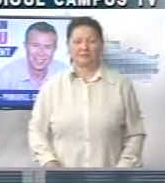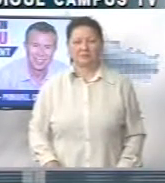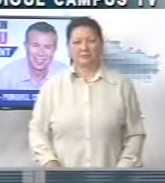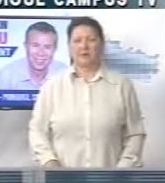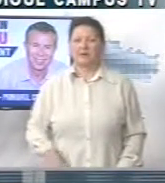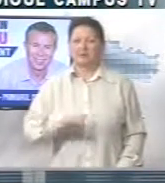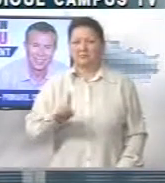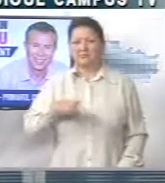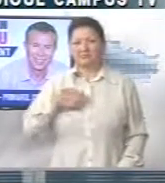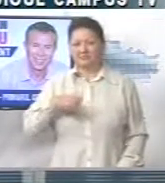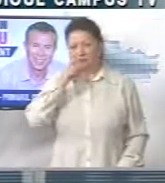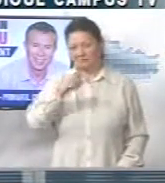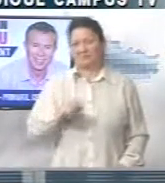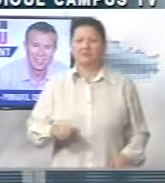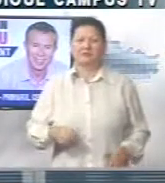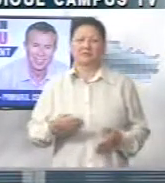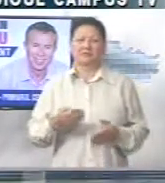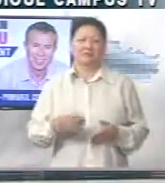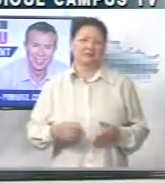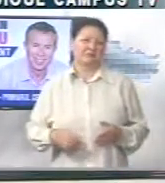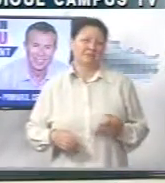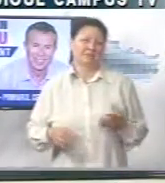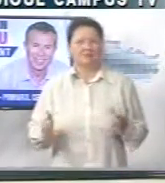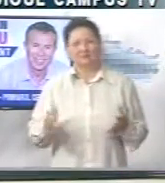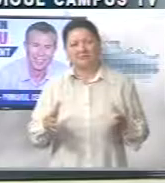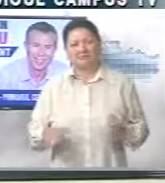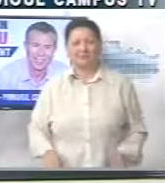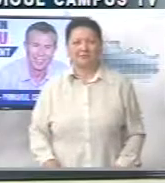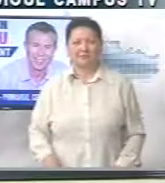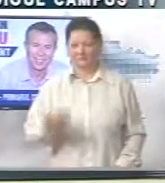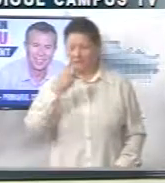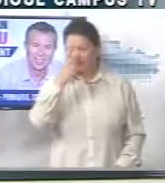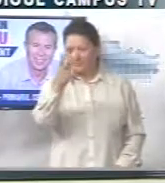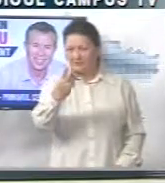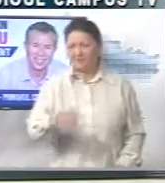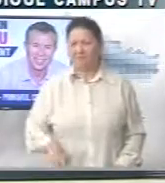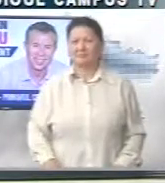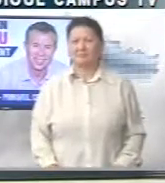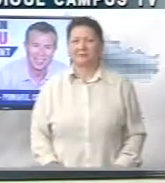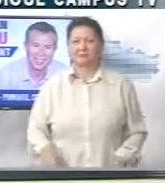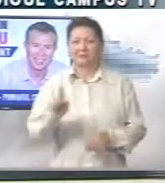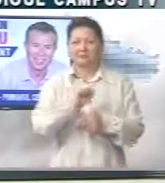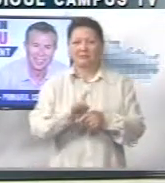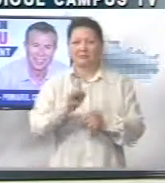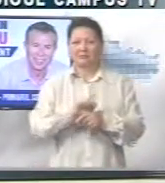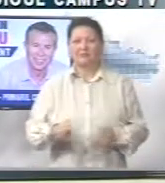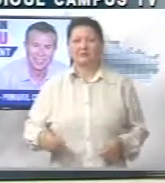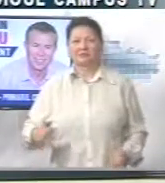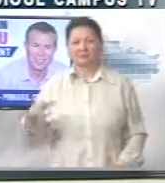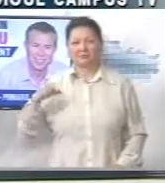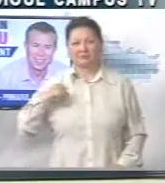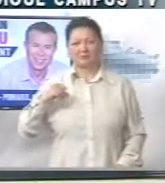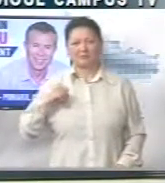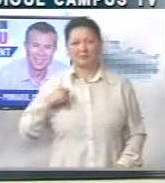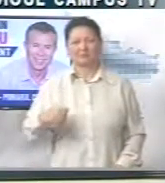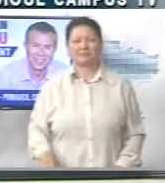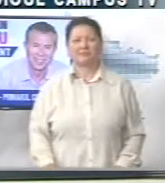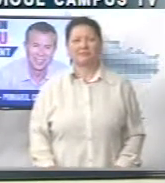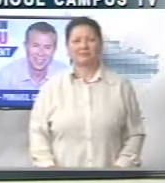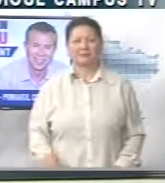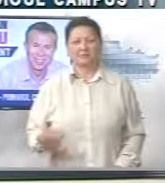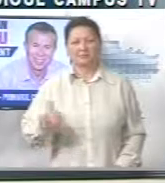face auzit. Bun, am văzut foarte, foarte lucruri foarte interesante pe care dumneavoastră vi